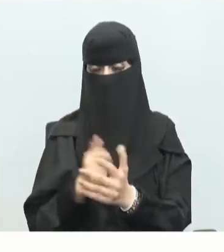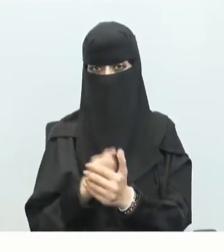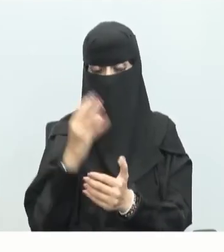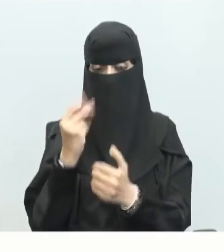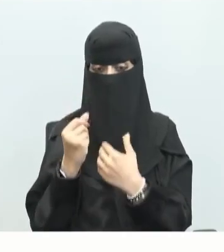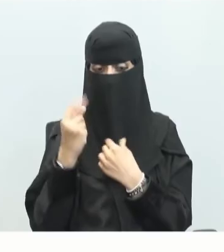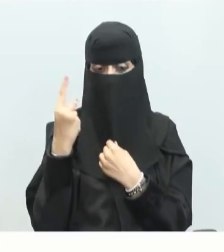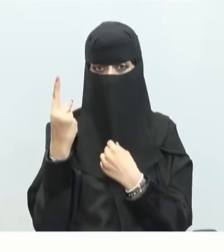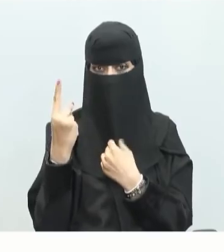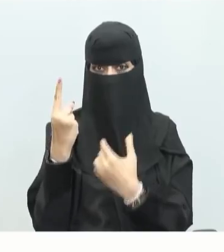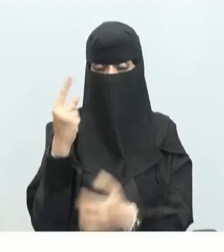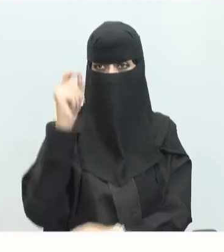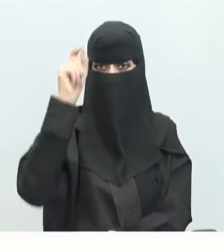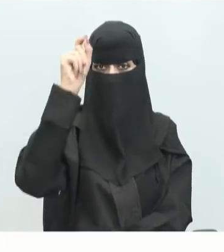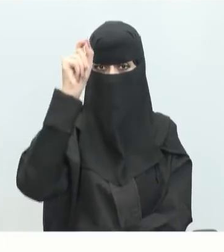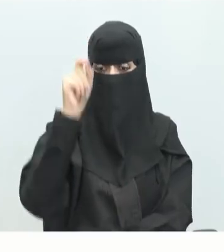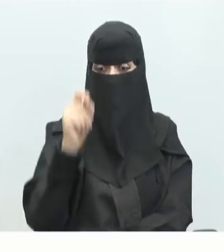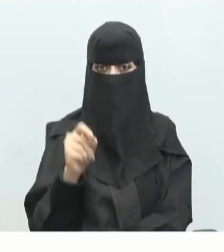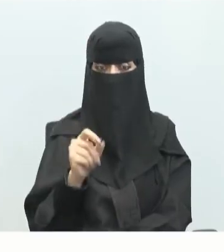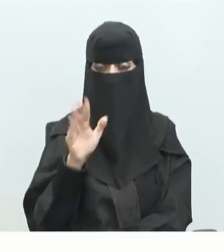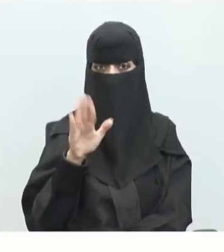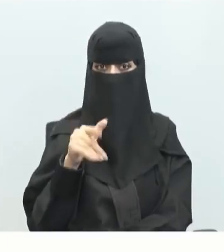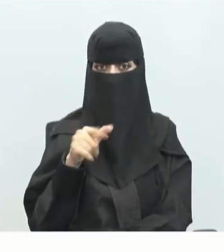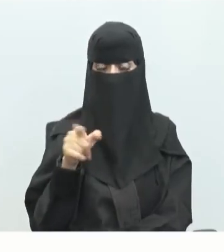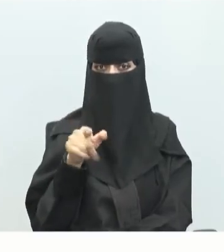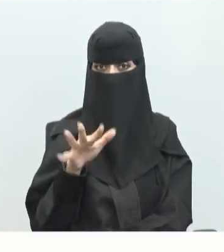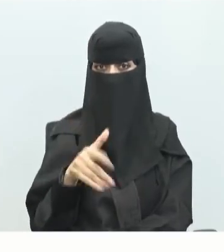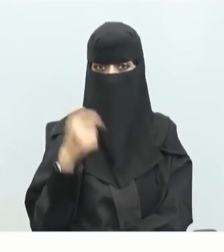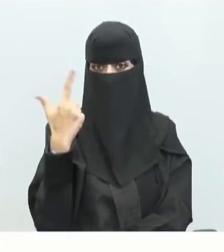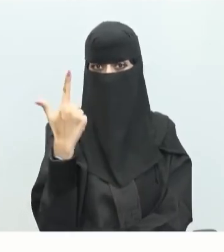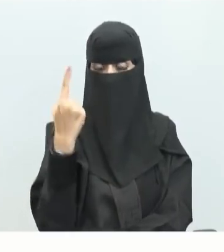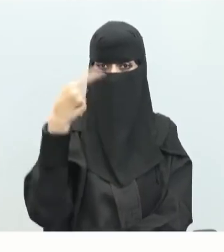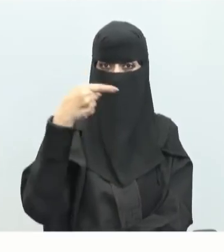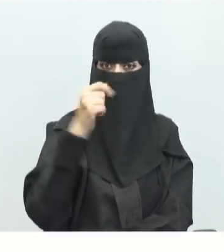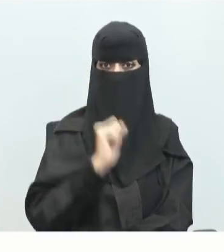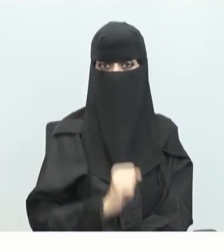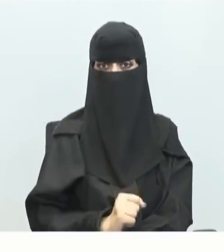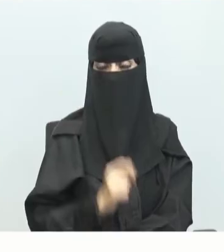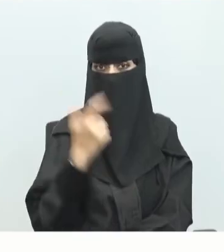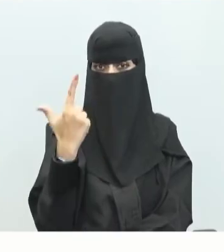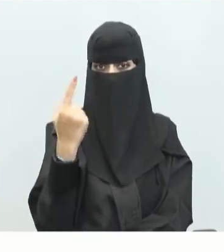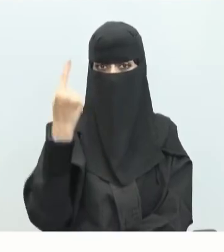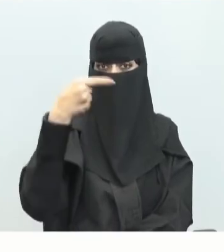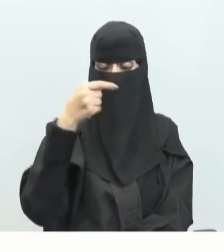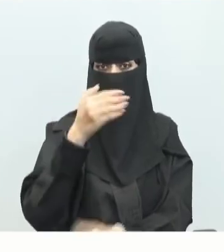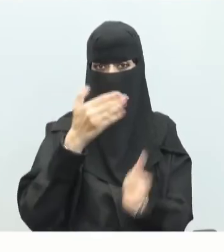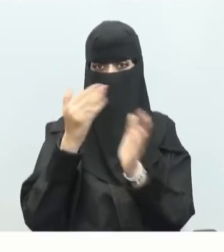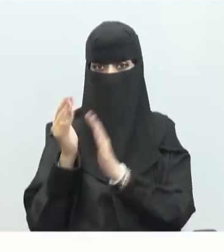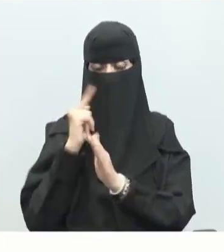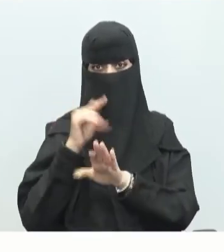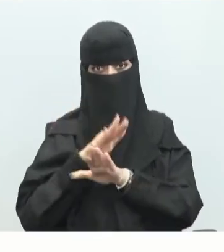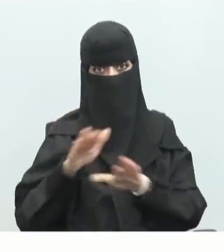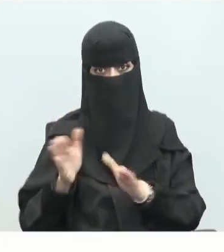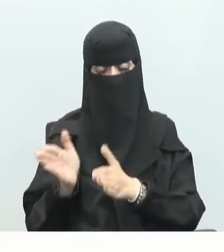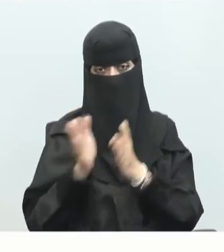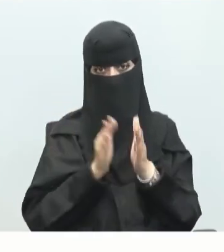واحد من اعلى الى اسفل اذا هنا سبعه عشر سبعه عشر انتهينا